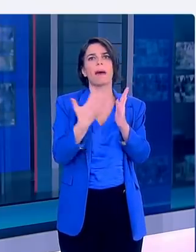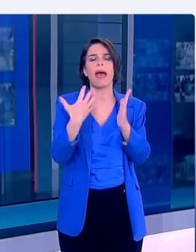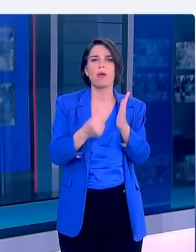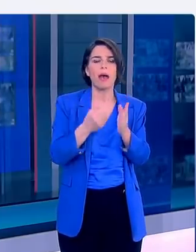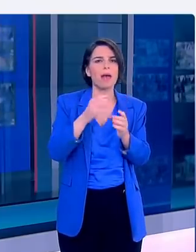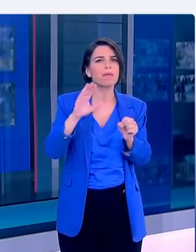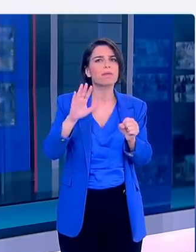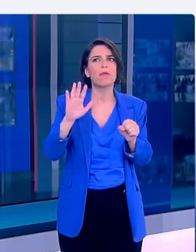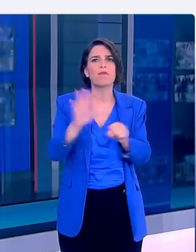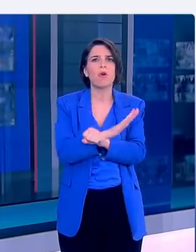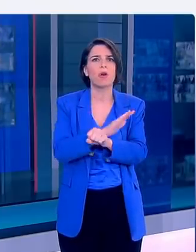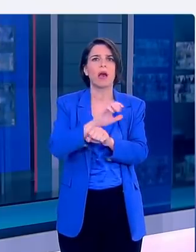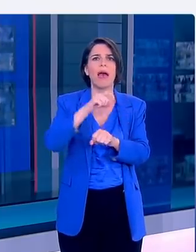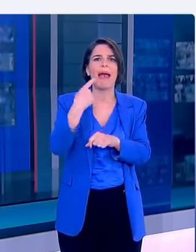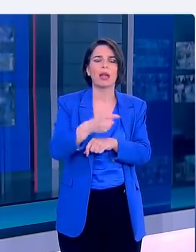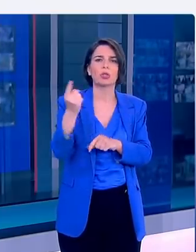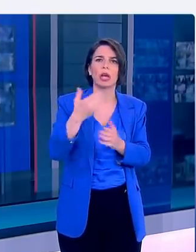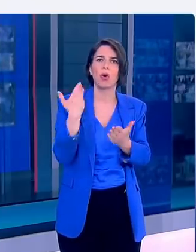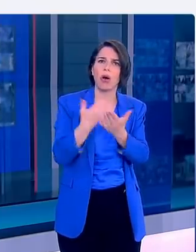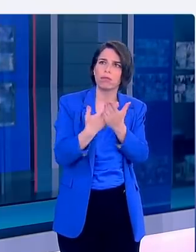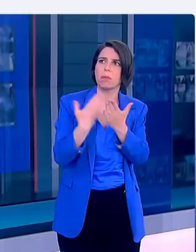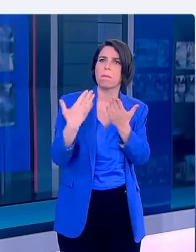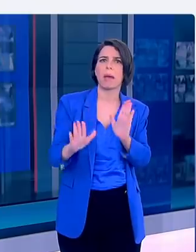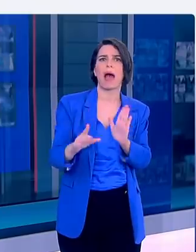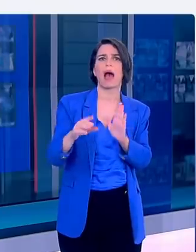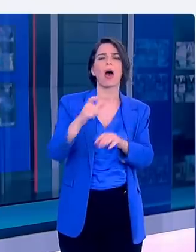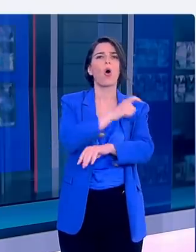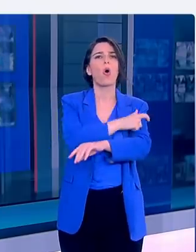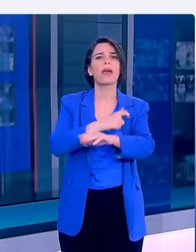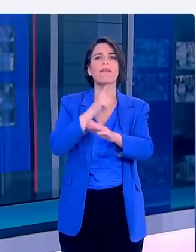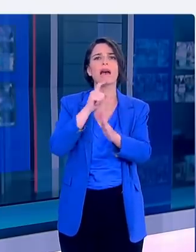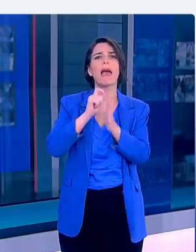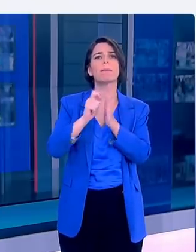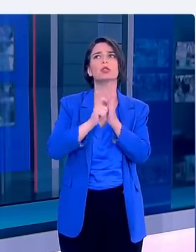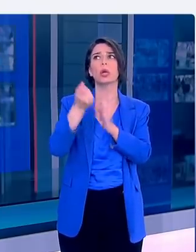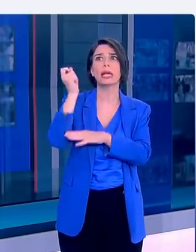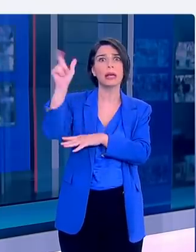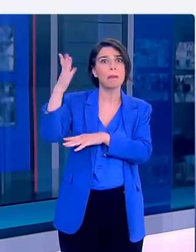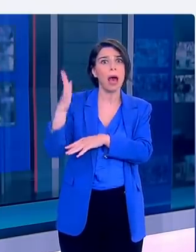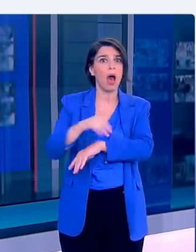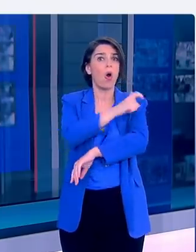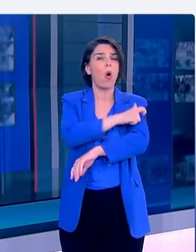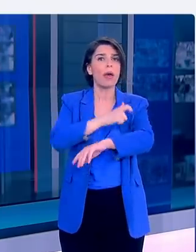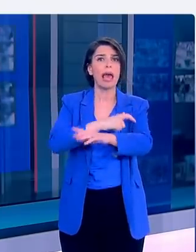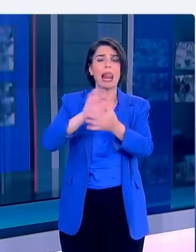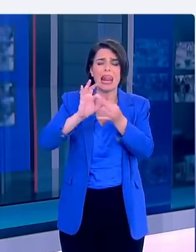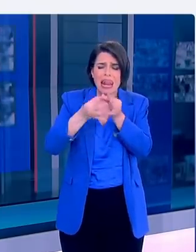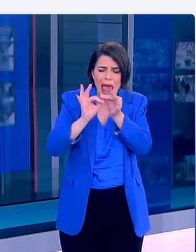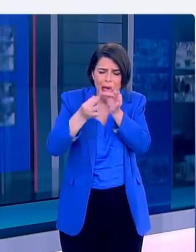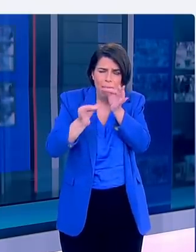τρόπο μέσω της επιστολής την οποία στείλαμε στον Οργανισμό Ηνωμένων Εθνών. Από εκεί και